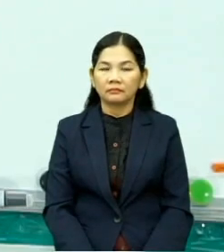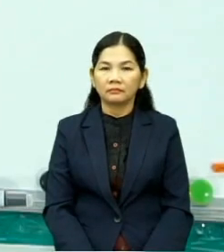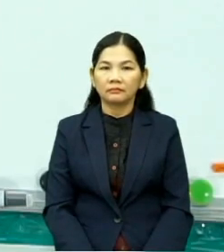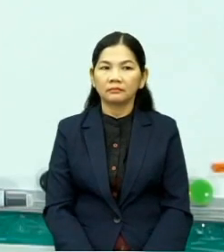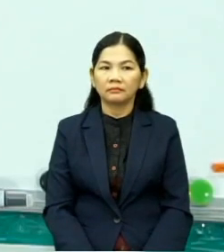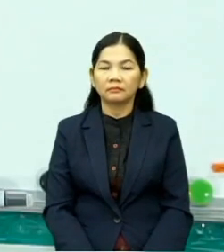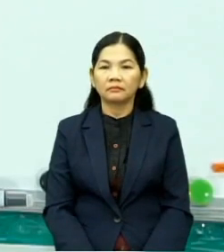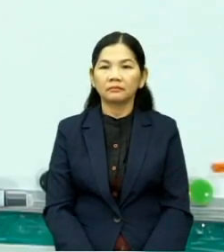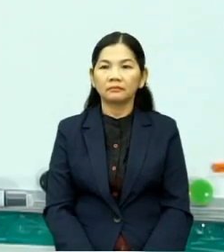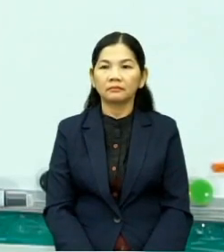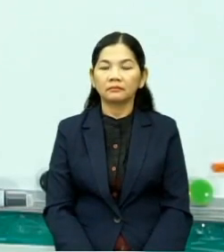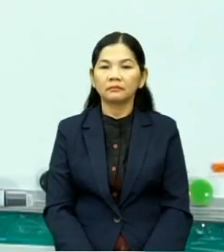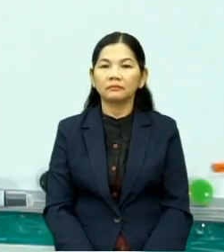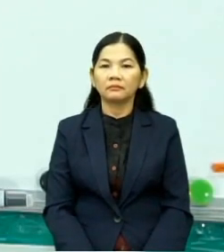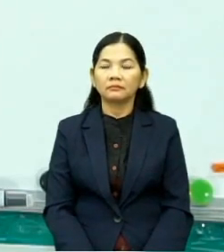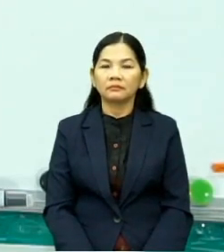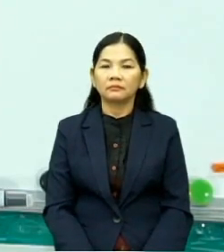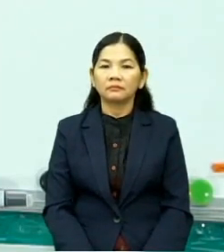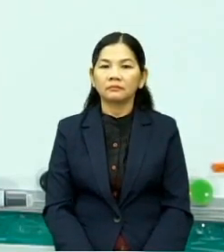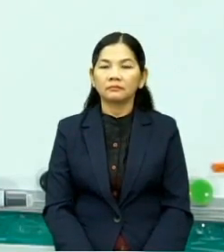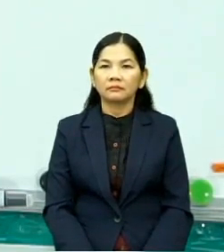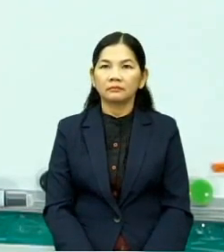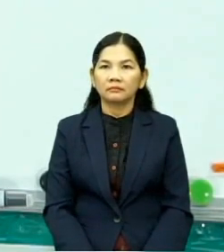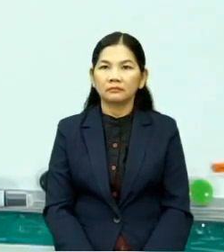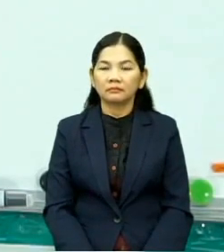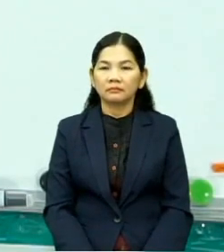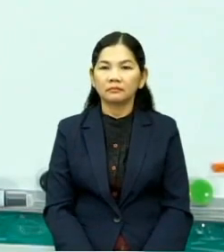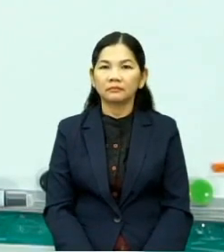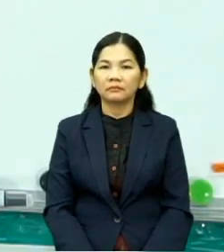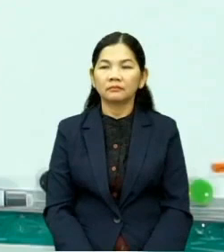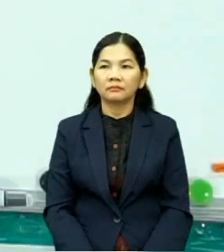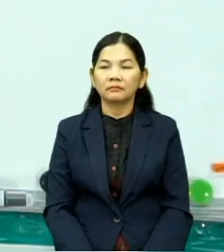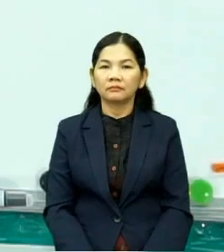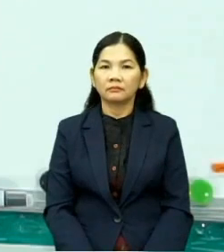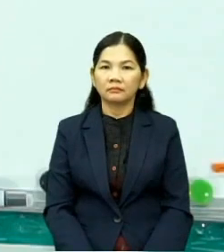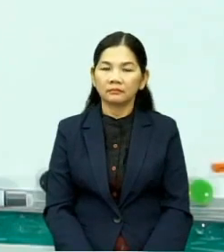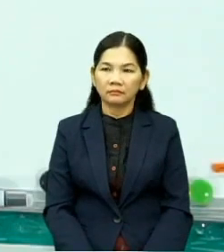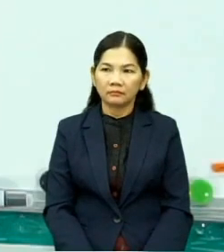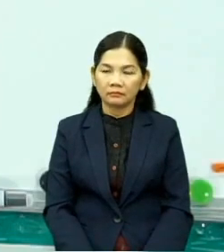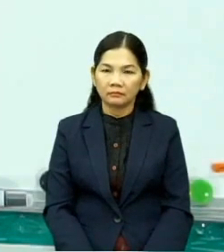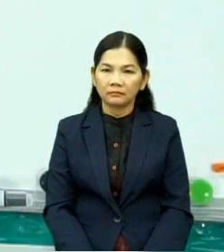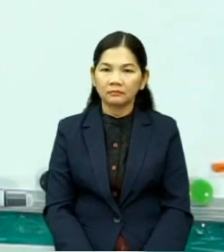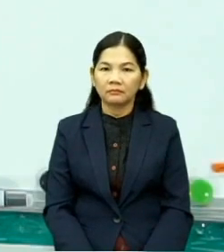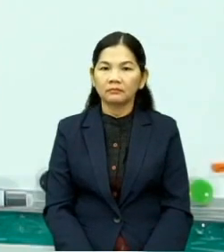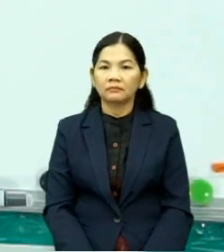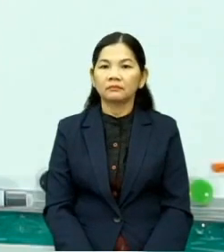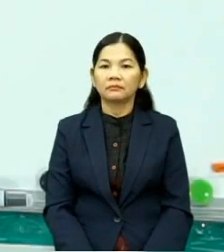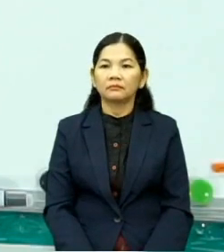Thank you.